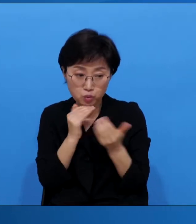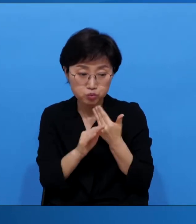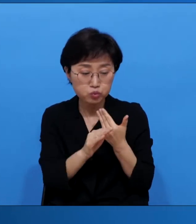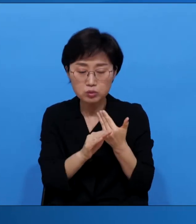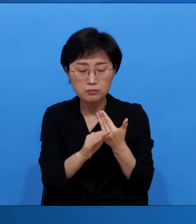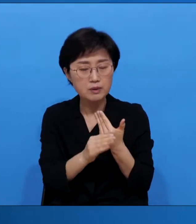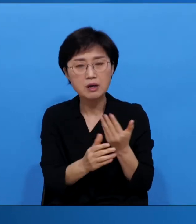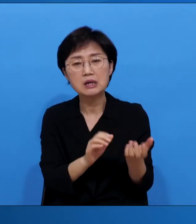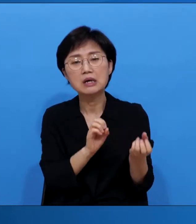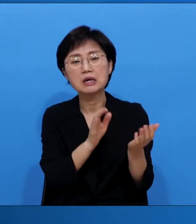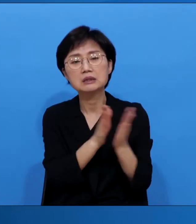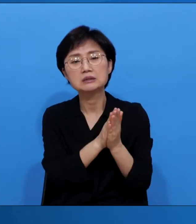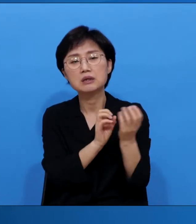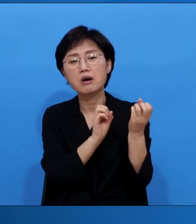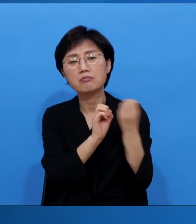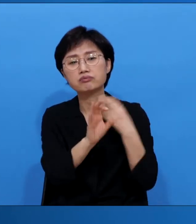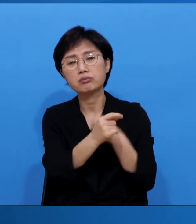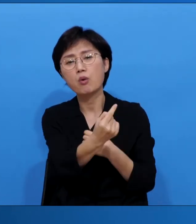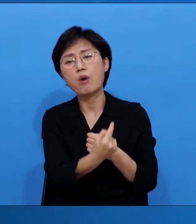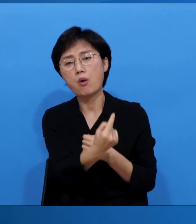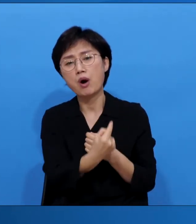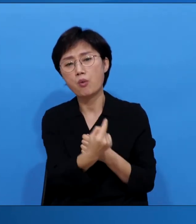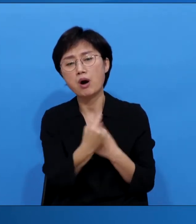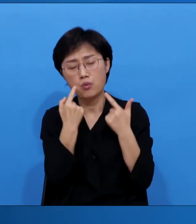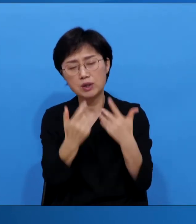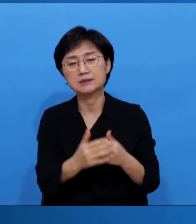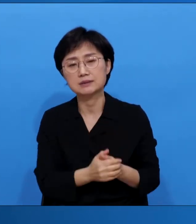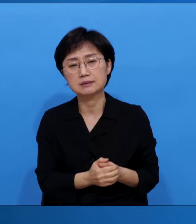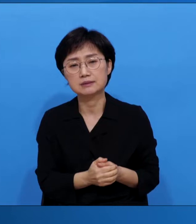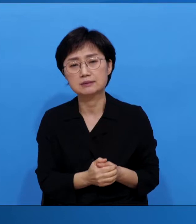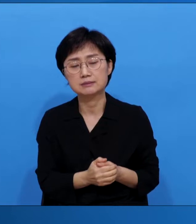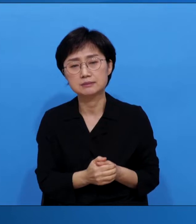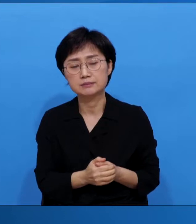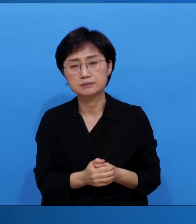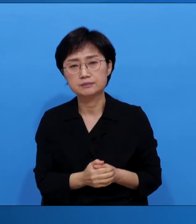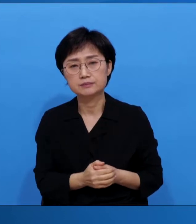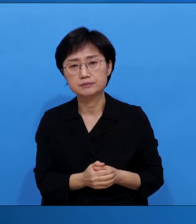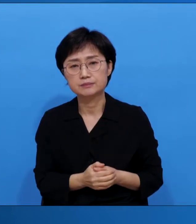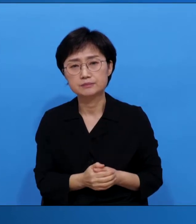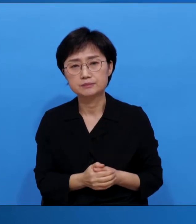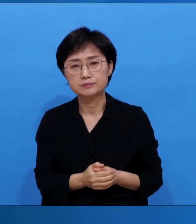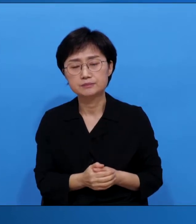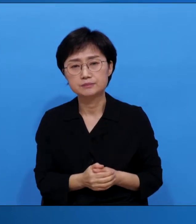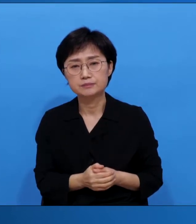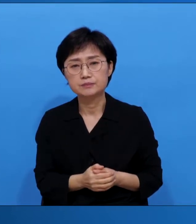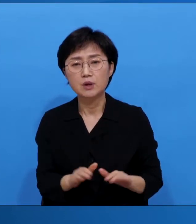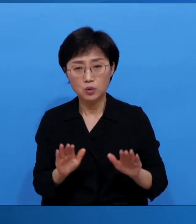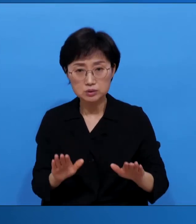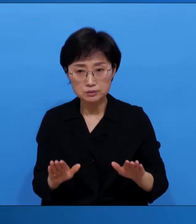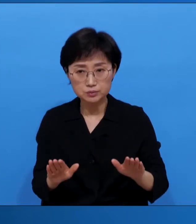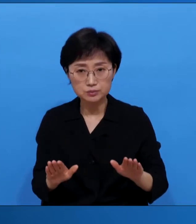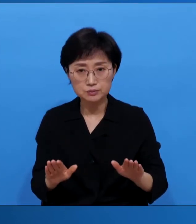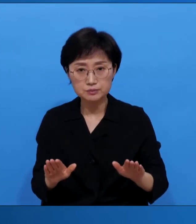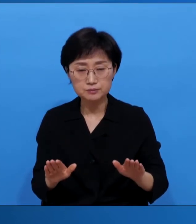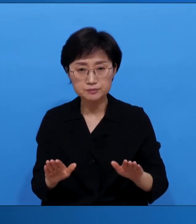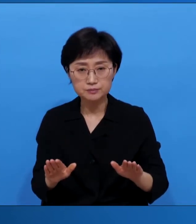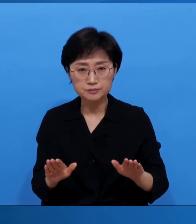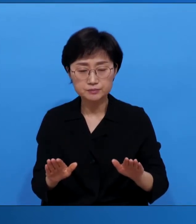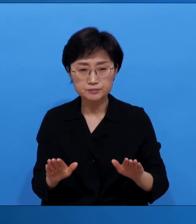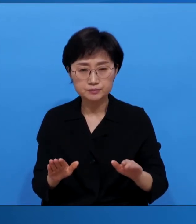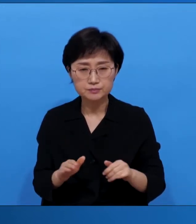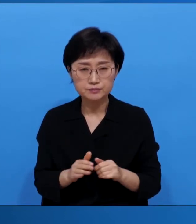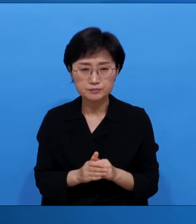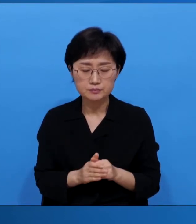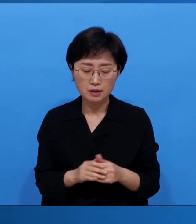of the kingdom of God, and the answers will follow that. 꼭 기억하셔야 됩니다. So you must remember. 오늘 여러분이 말이죠. 막